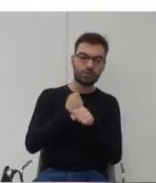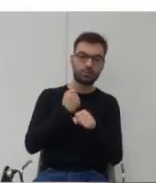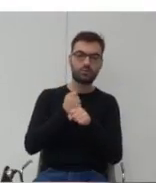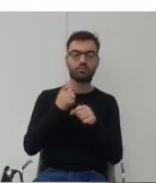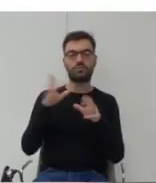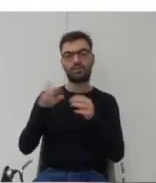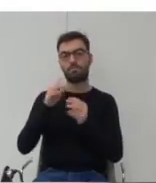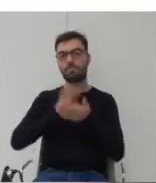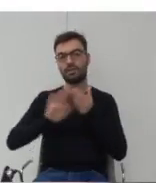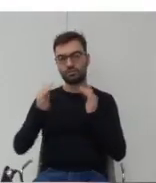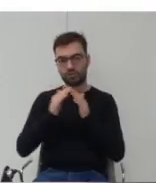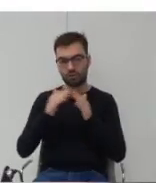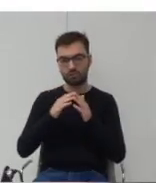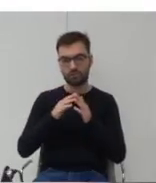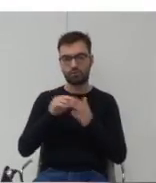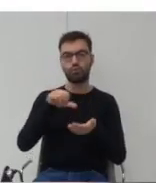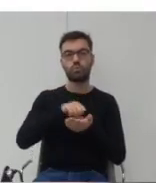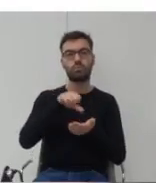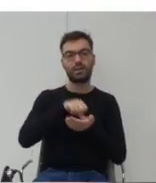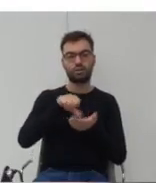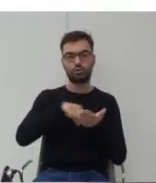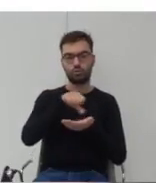pracujących z osobami bezdomnymi na Śródmieściu,